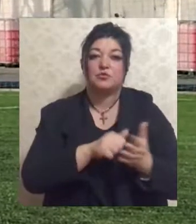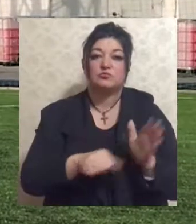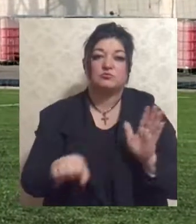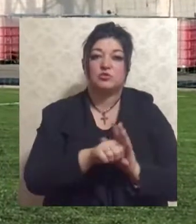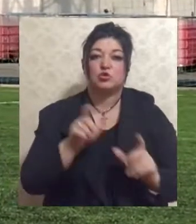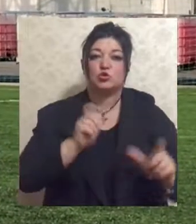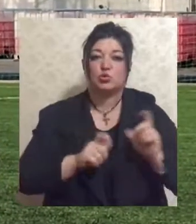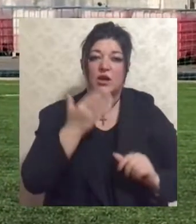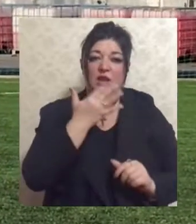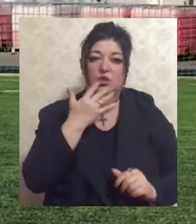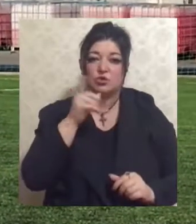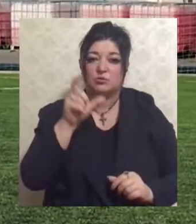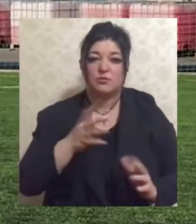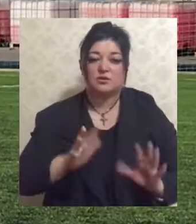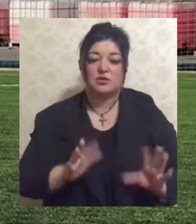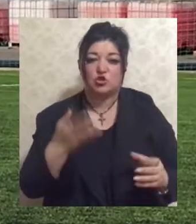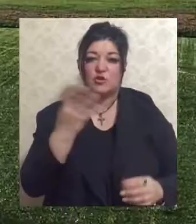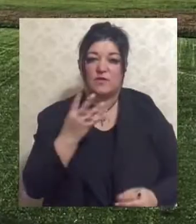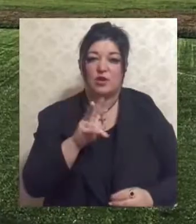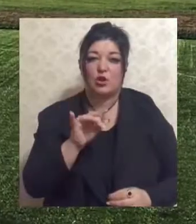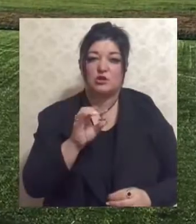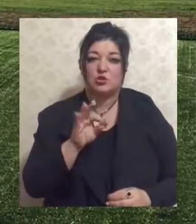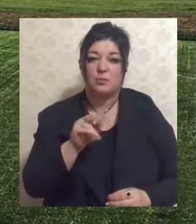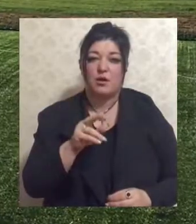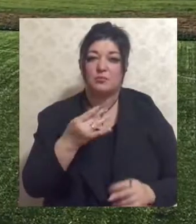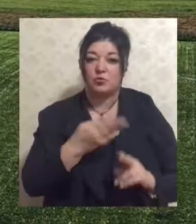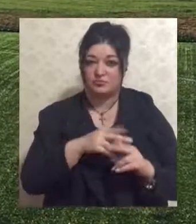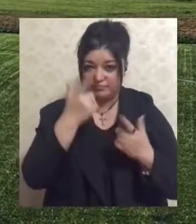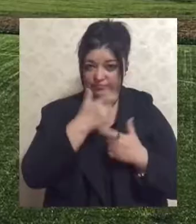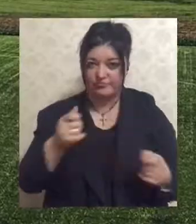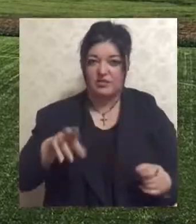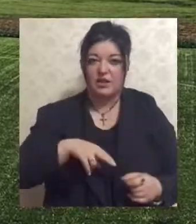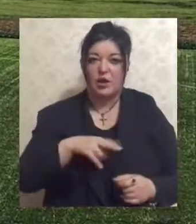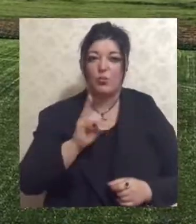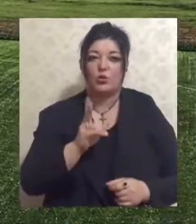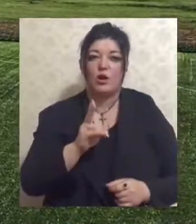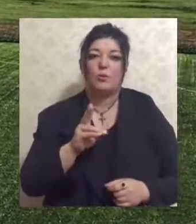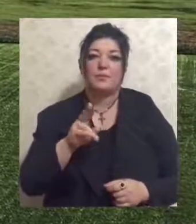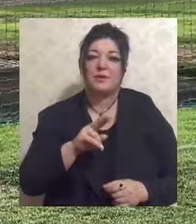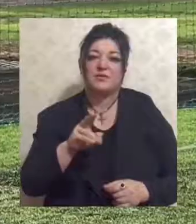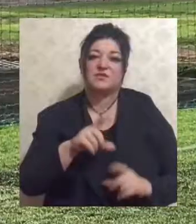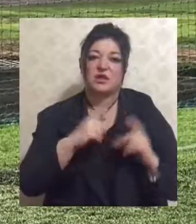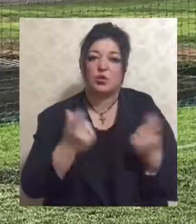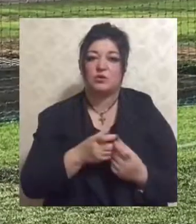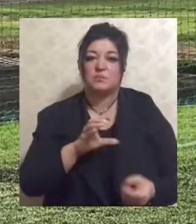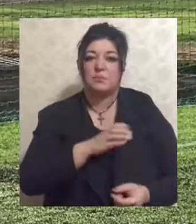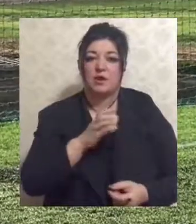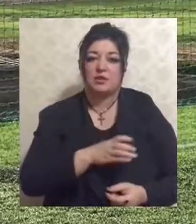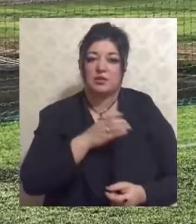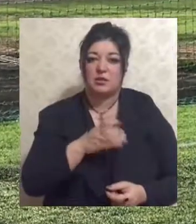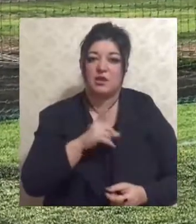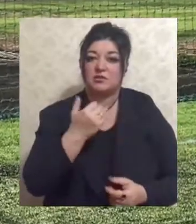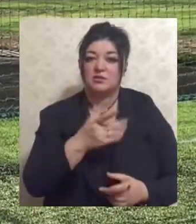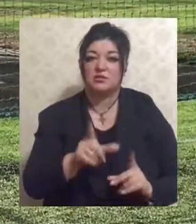яка сталася 4 листопада. Про це повідомив директор комунального підприємства «Стадіон «Спартак»» Михайло Чистяков. За його словами, на